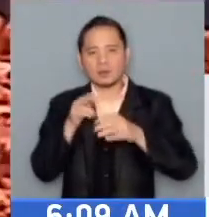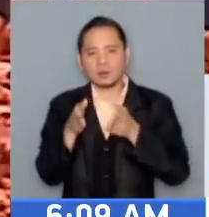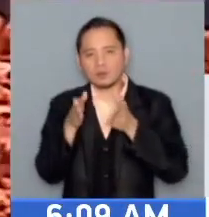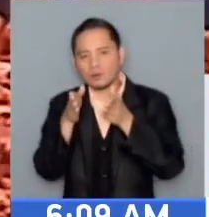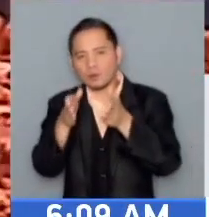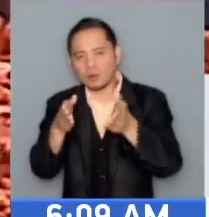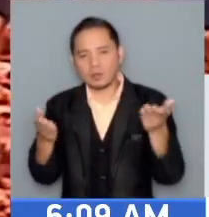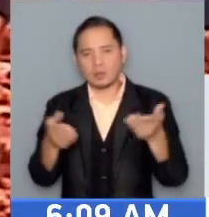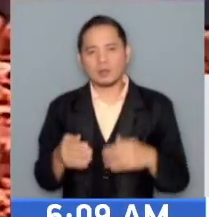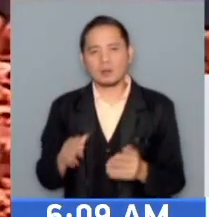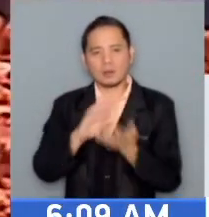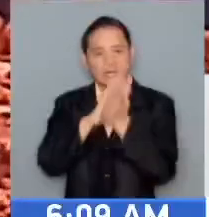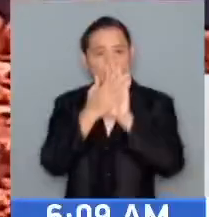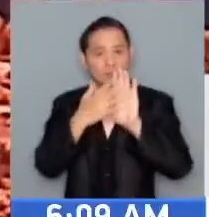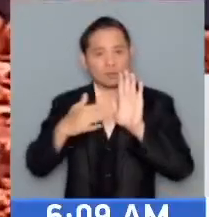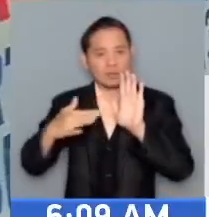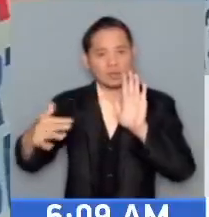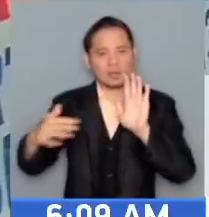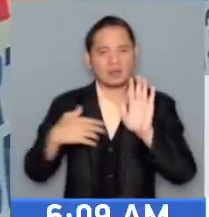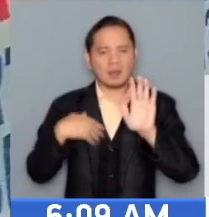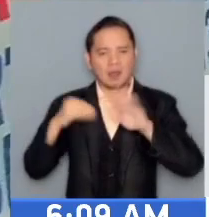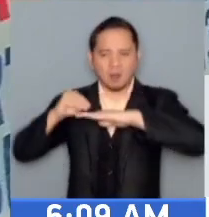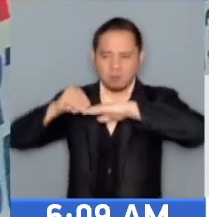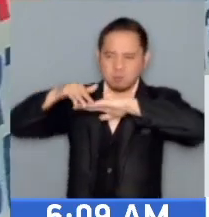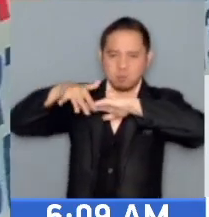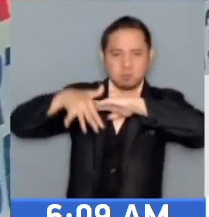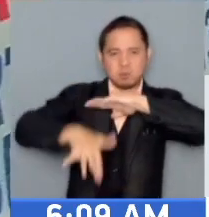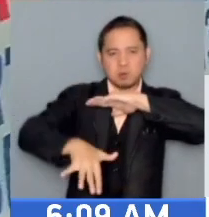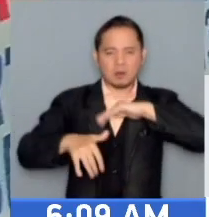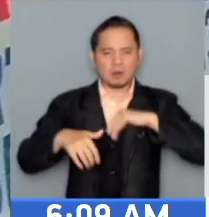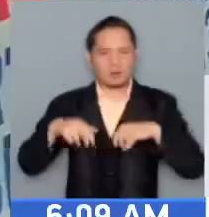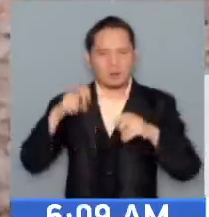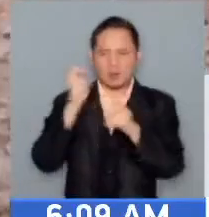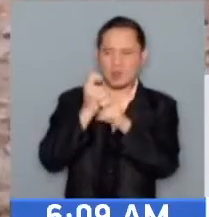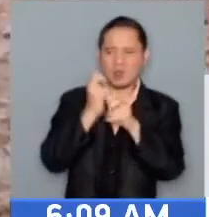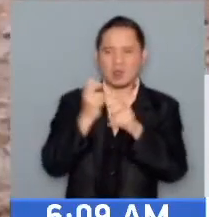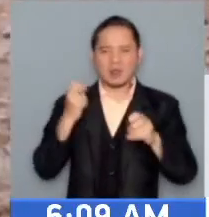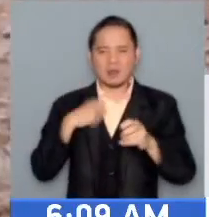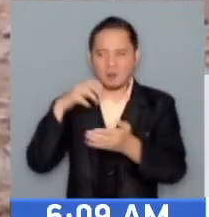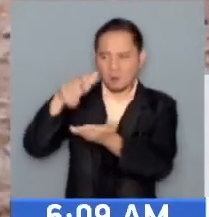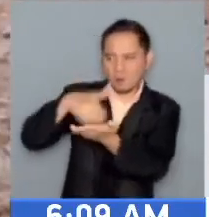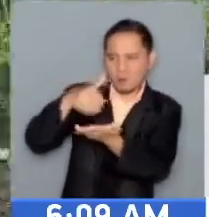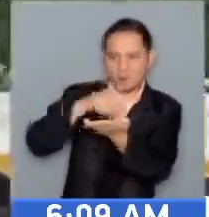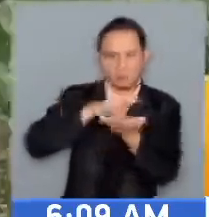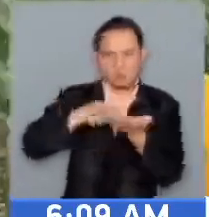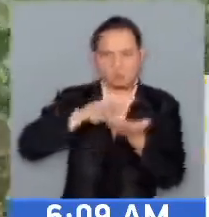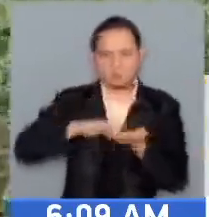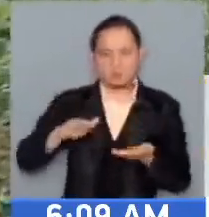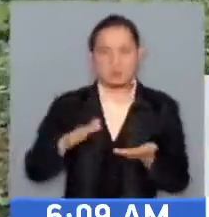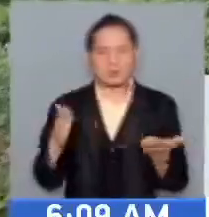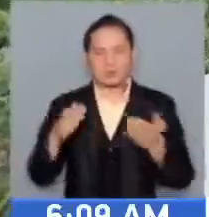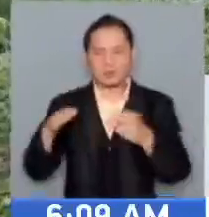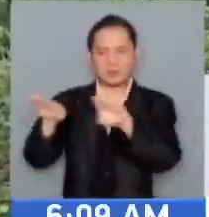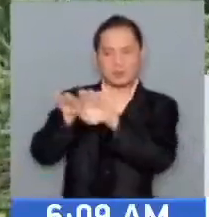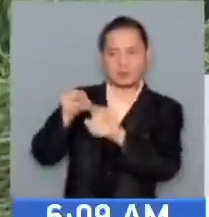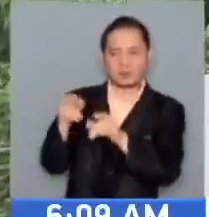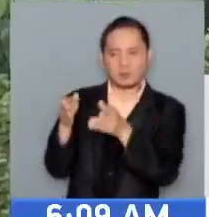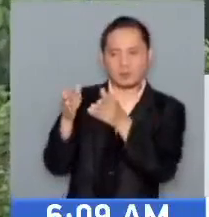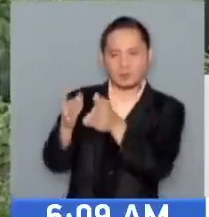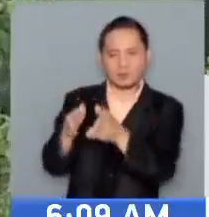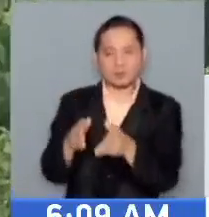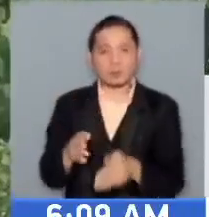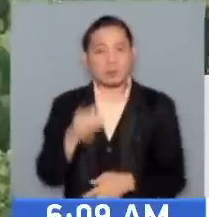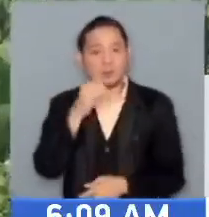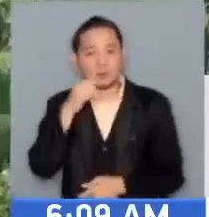Catanduanes. Pahirapan ang clearing operations bago muling binuksan ang kalsada para sa mga motorista. Maghapon pag-uulan din ang naranasan